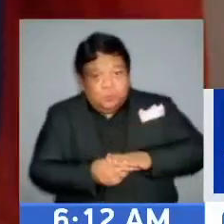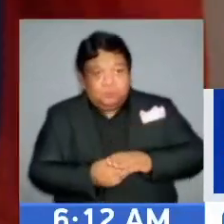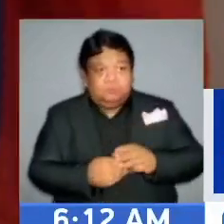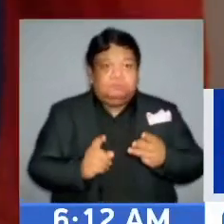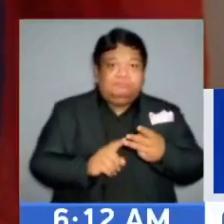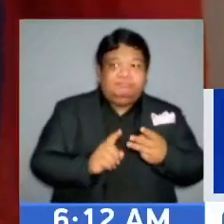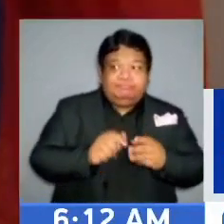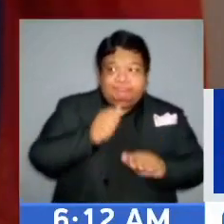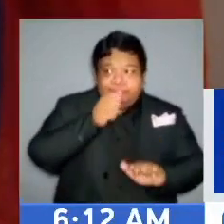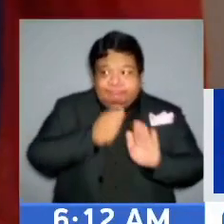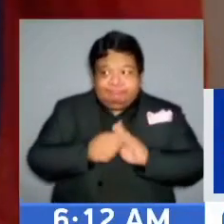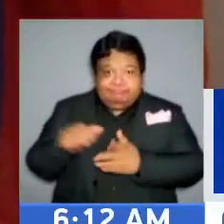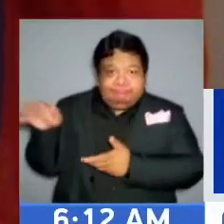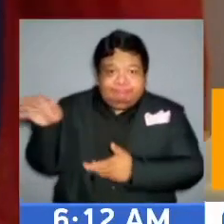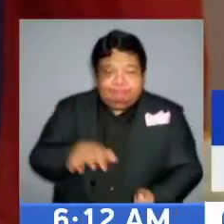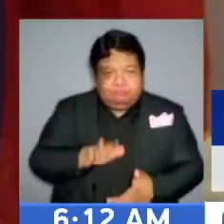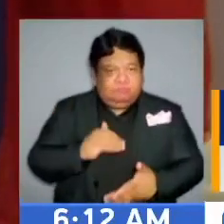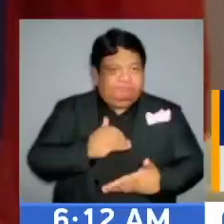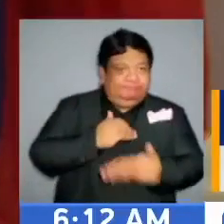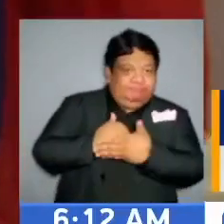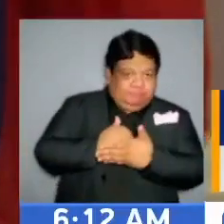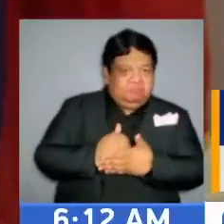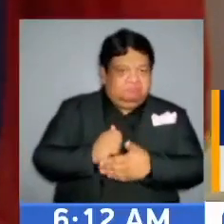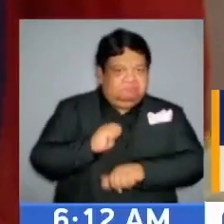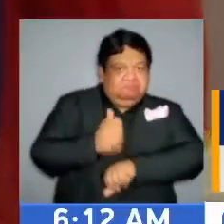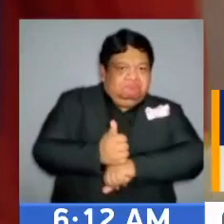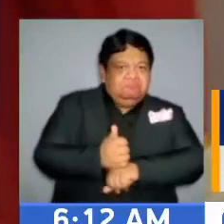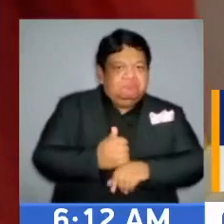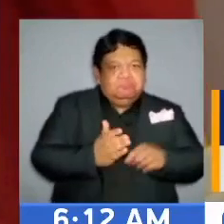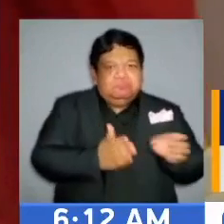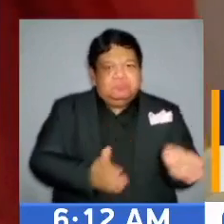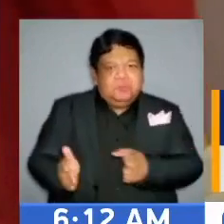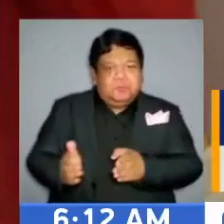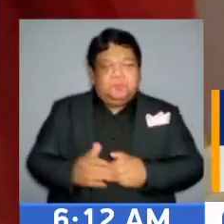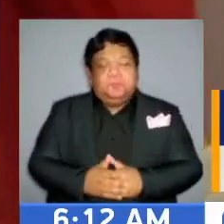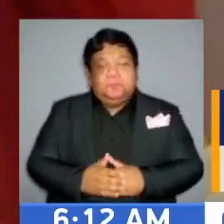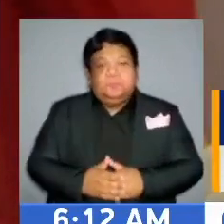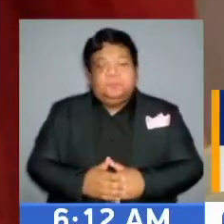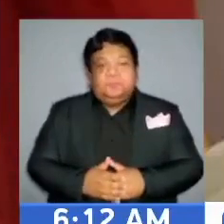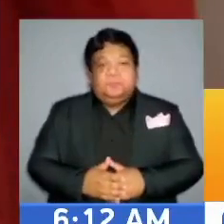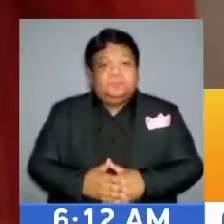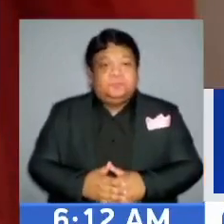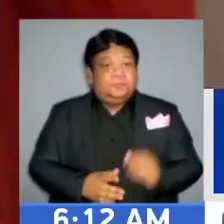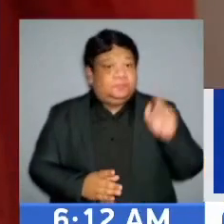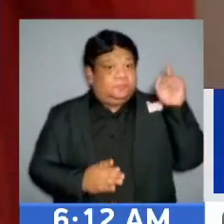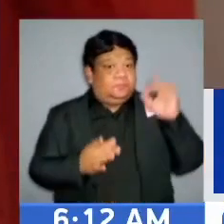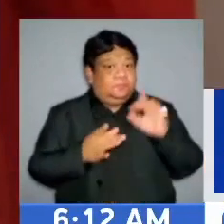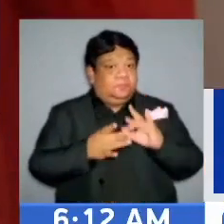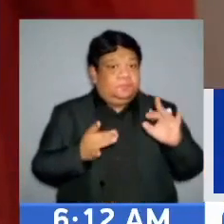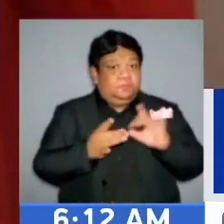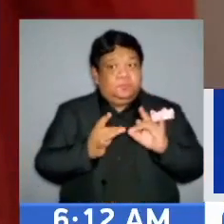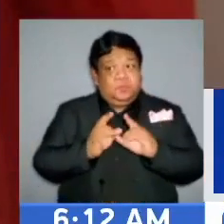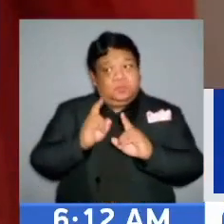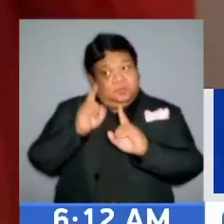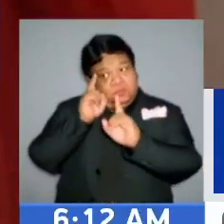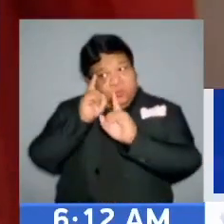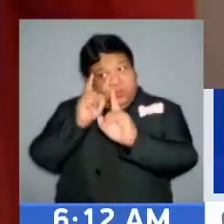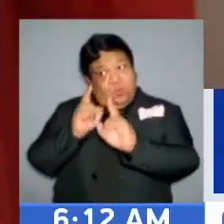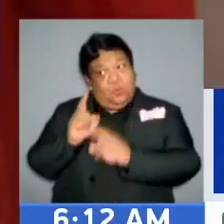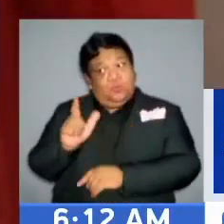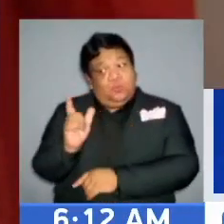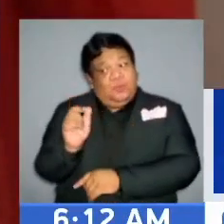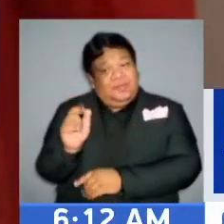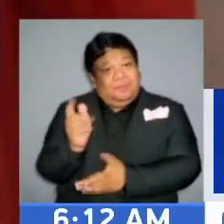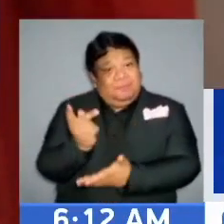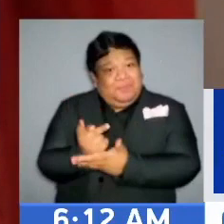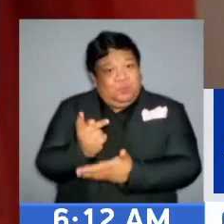The 20 peso per kilo was an aspiration, di ba? Today, that is not possible. But with yung directive